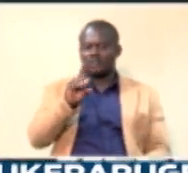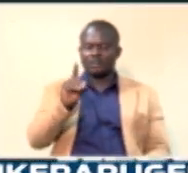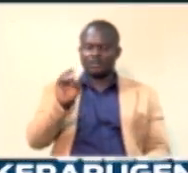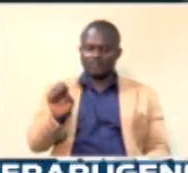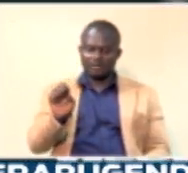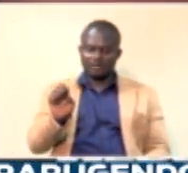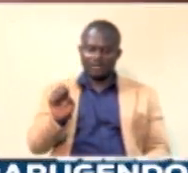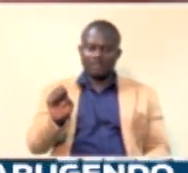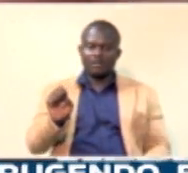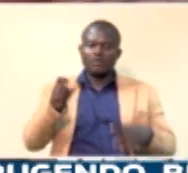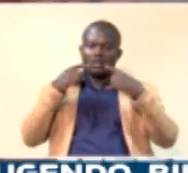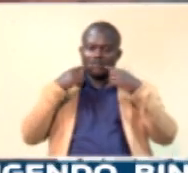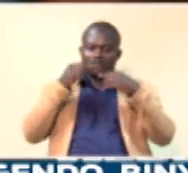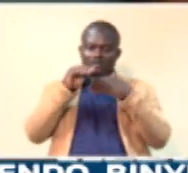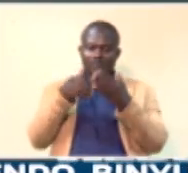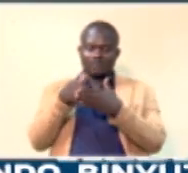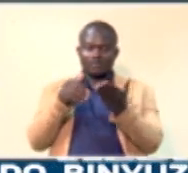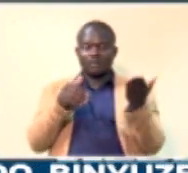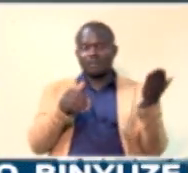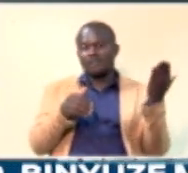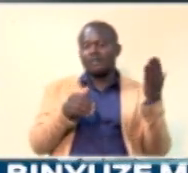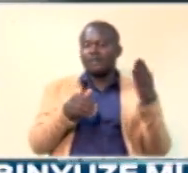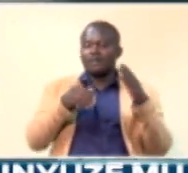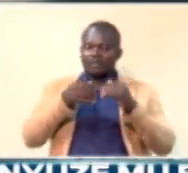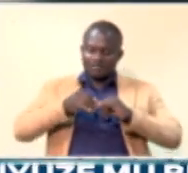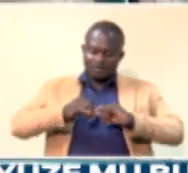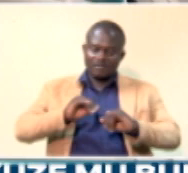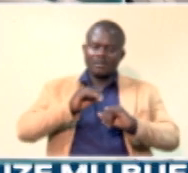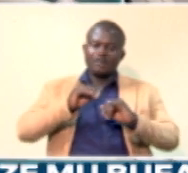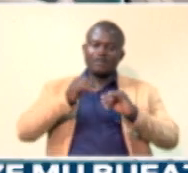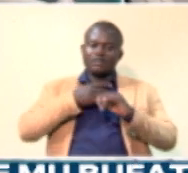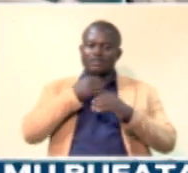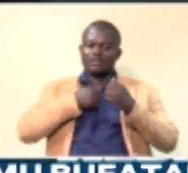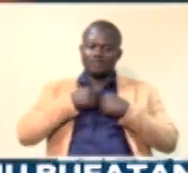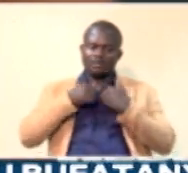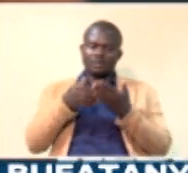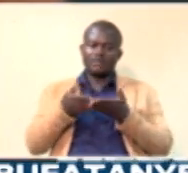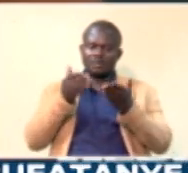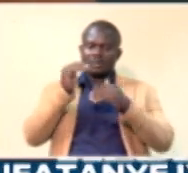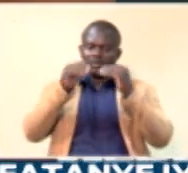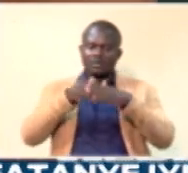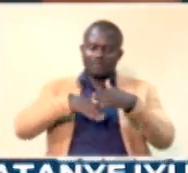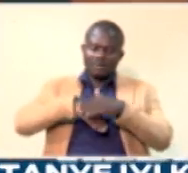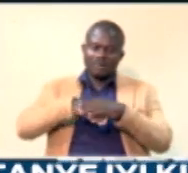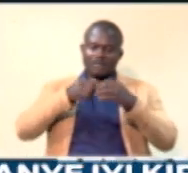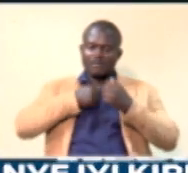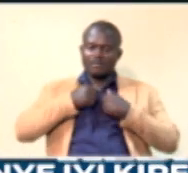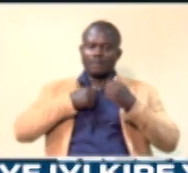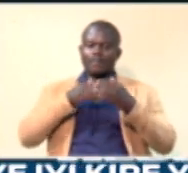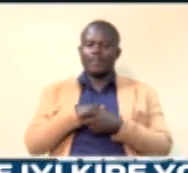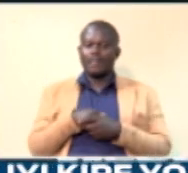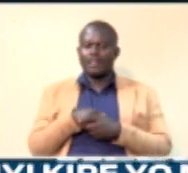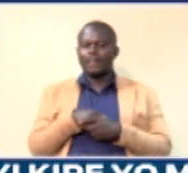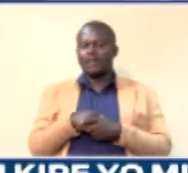Munyandinda wasanga gushyira mu bikorwa gahunda ya Visit Rwanda bikwiye kujyana no kuzamura urwego rw'umupira w'amaguru mu Rwanda. Ni